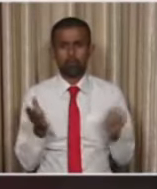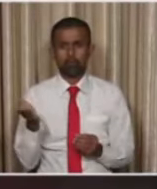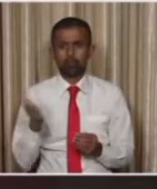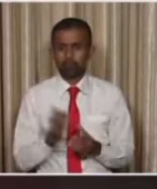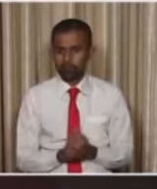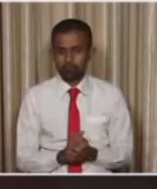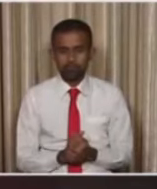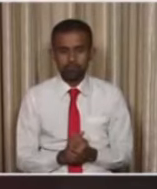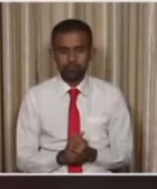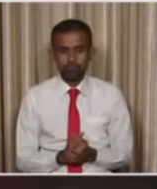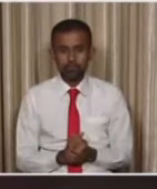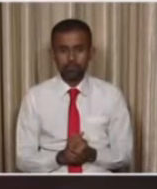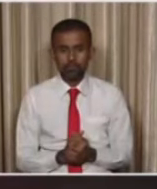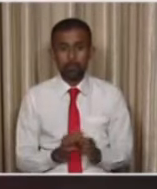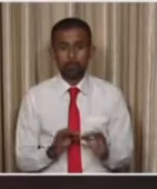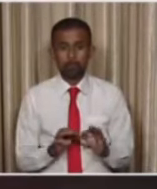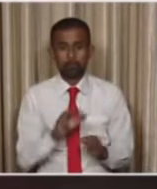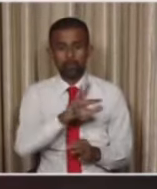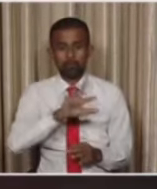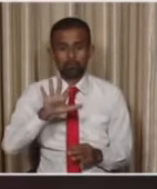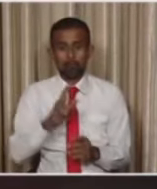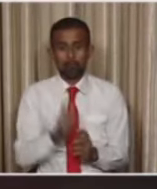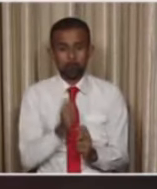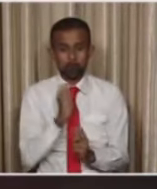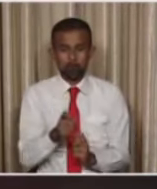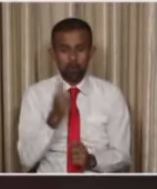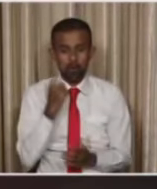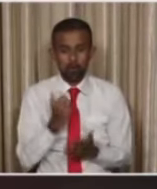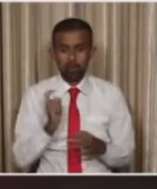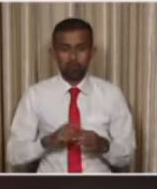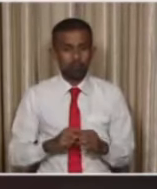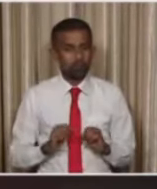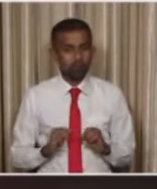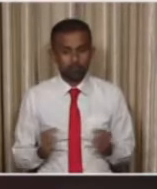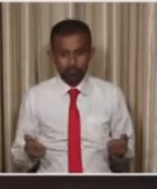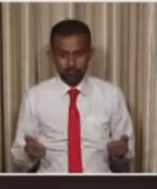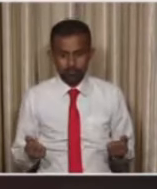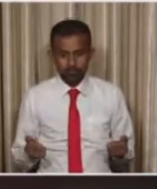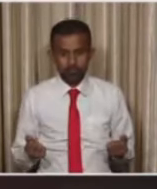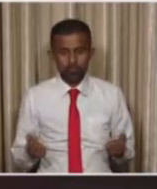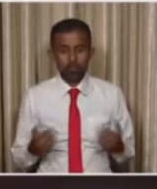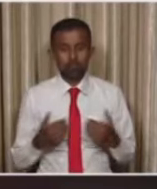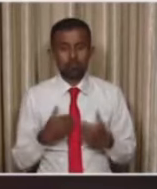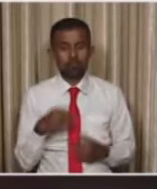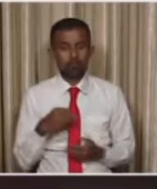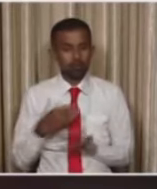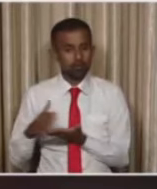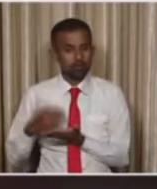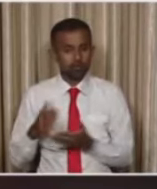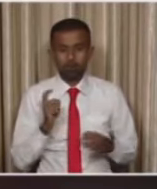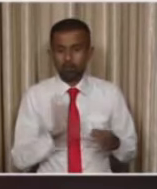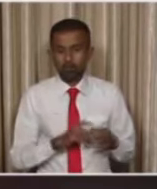අපිට මේ රුපියල් බිලියන 95ක් පඩි ගෙවන්න තියෙන අමාරුකුණුත් ප්‍රශ්නයක් නැහැ. අපිට ණය ගෙවන්නව ප්‍රශ්නකුත්